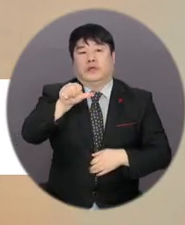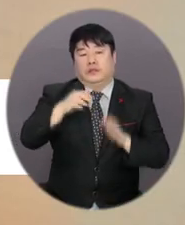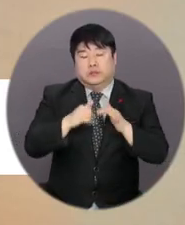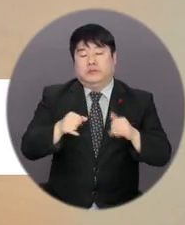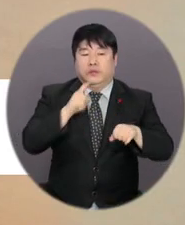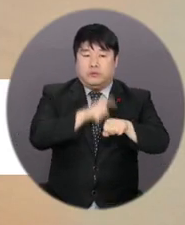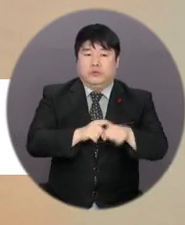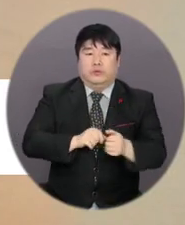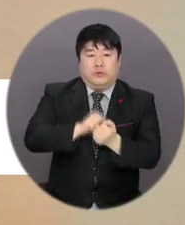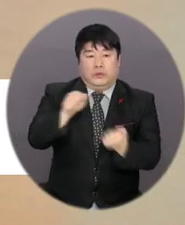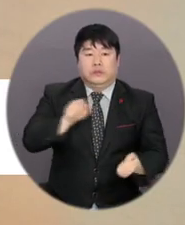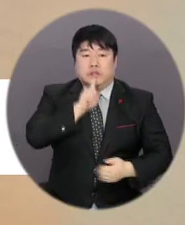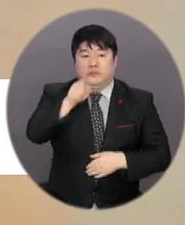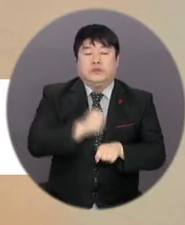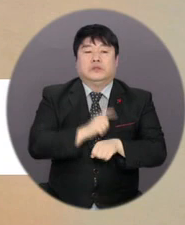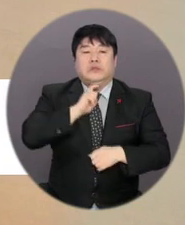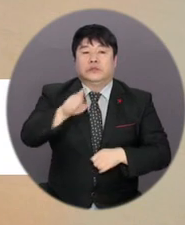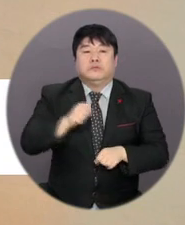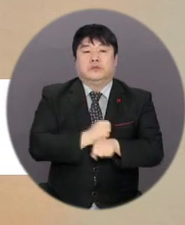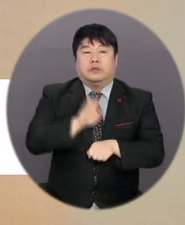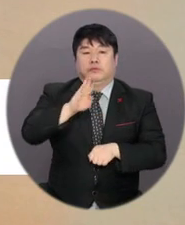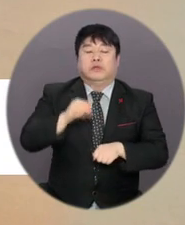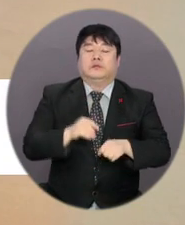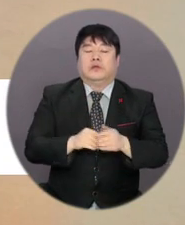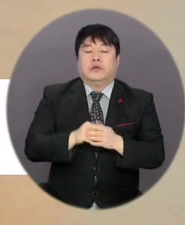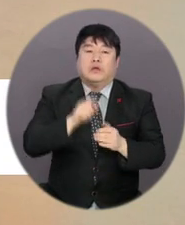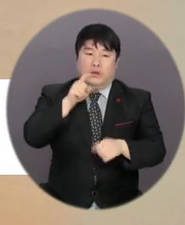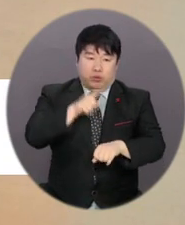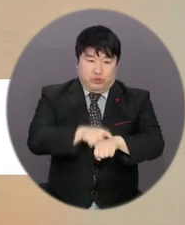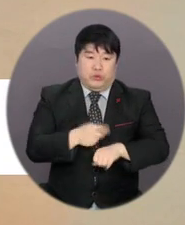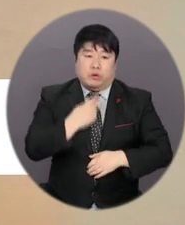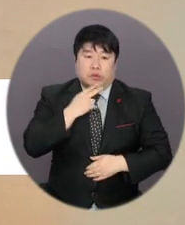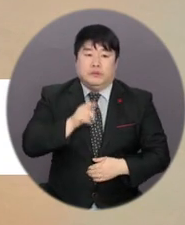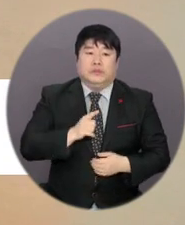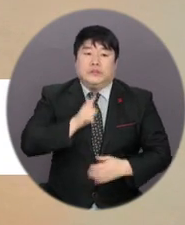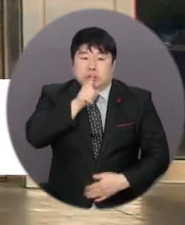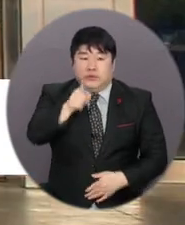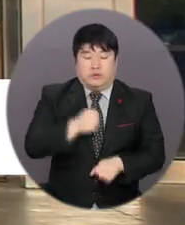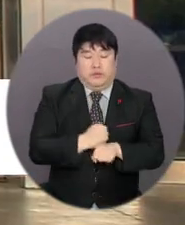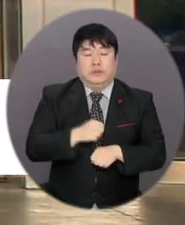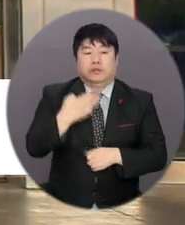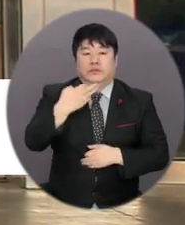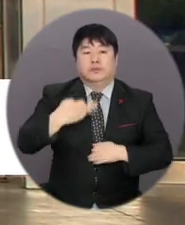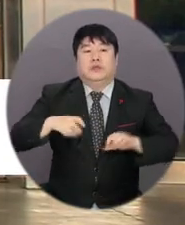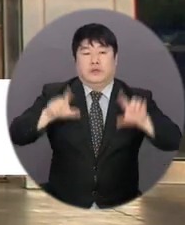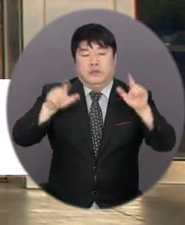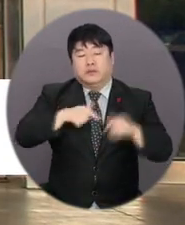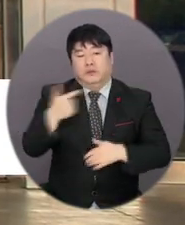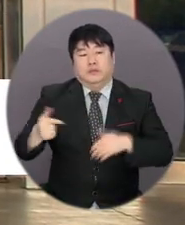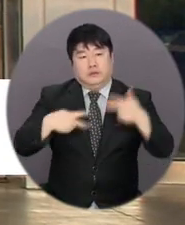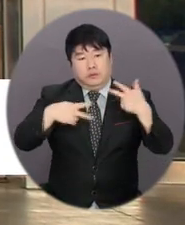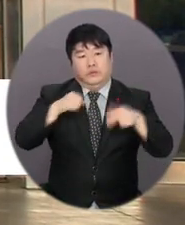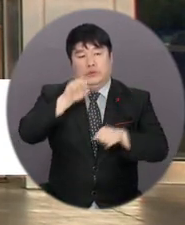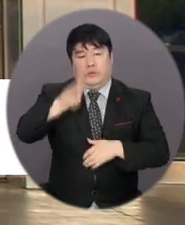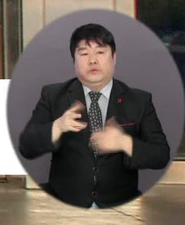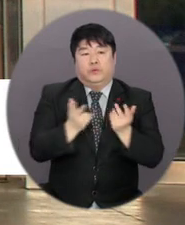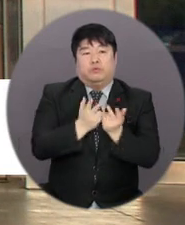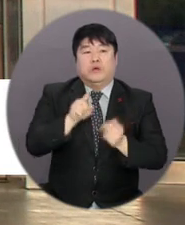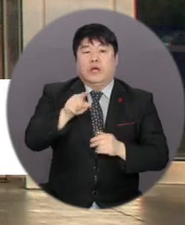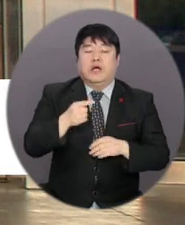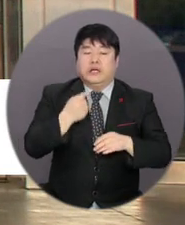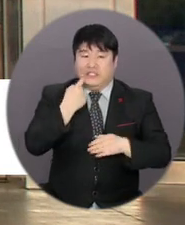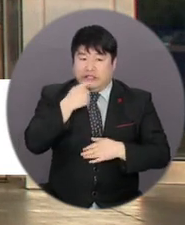신청했고 10대 B군은 불구속 입건했습니다. 이들은 지난 13일 저녁 7시쯤 광주시 북구의